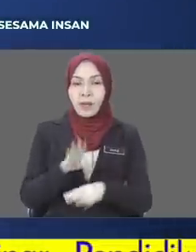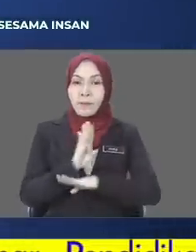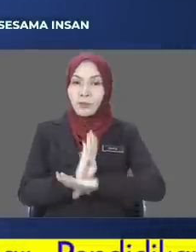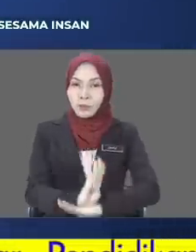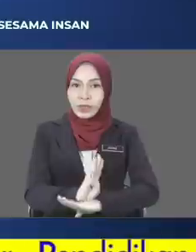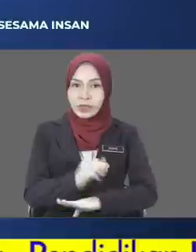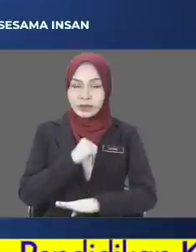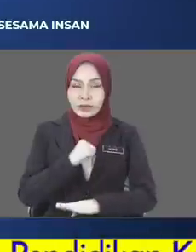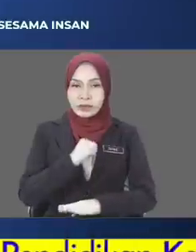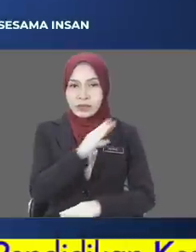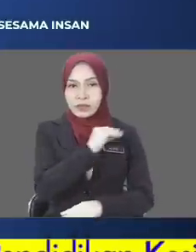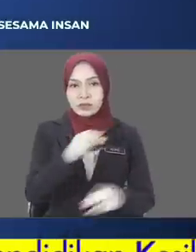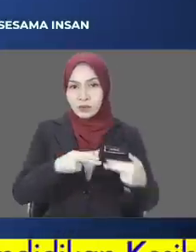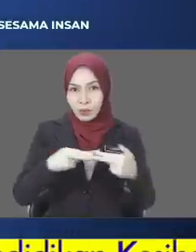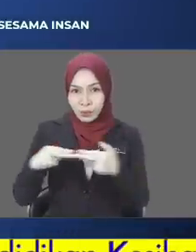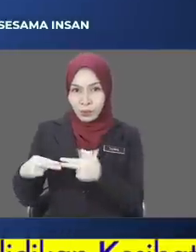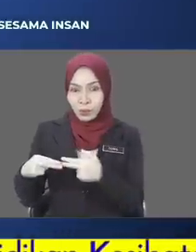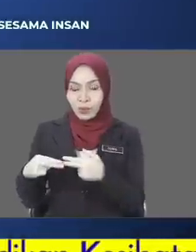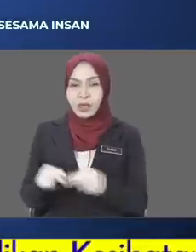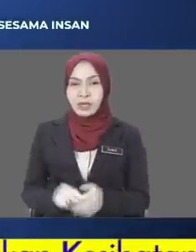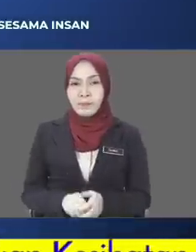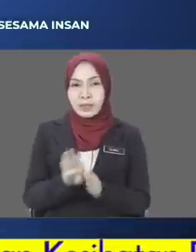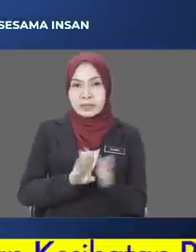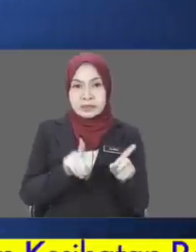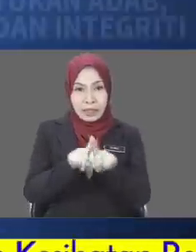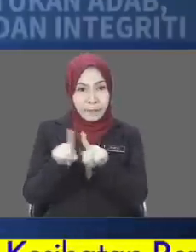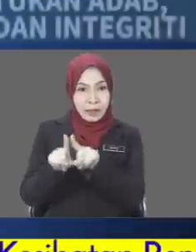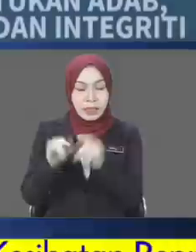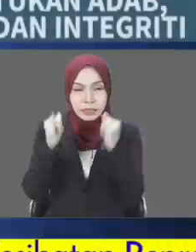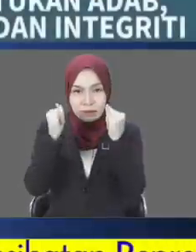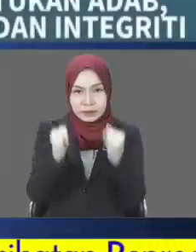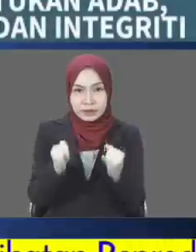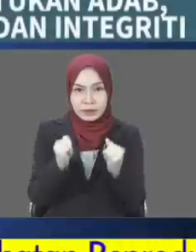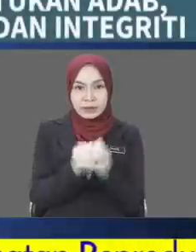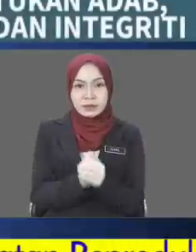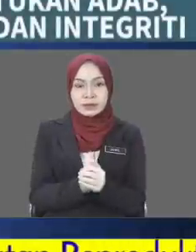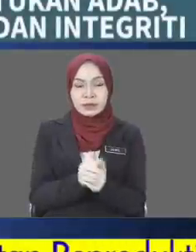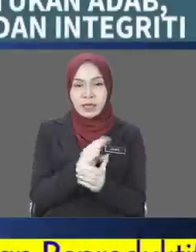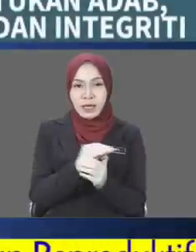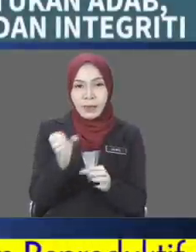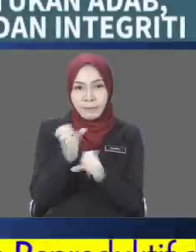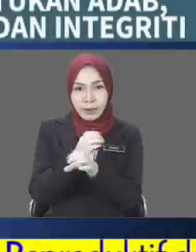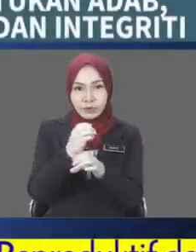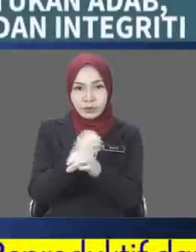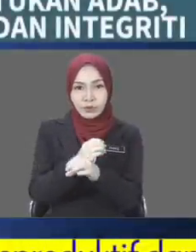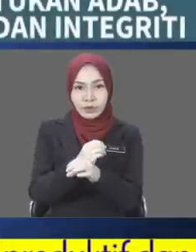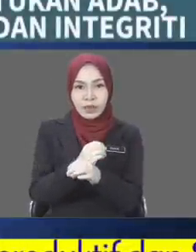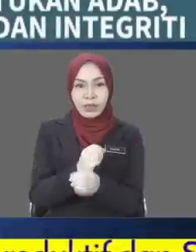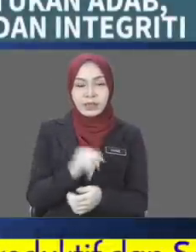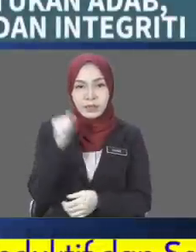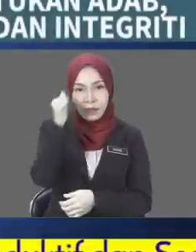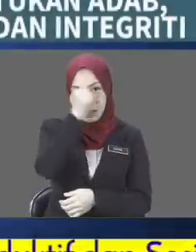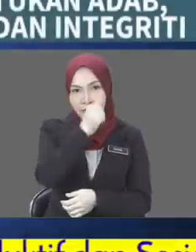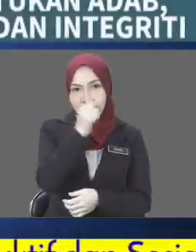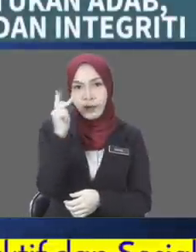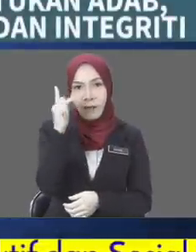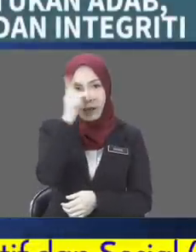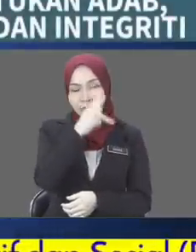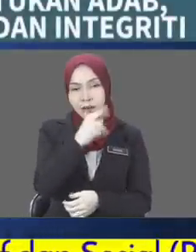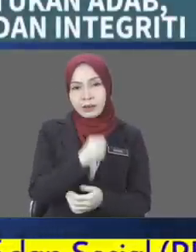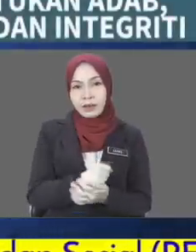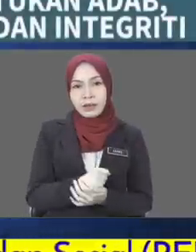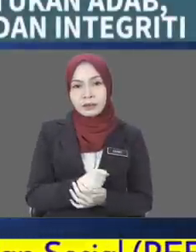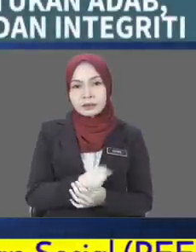kita berhubungan sesama Insan selaras dengan aspek karamah insannya melalui pembentukan adab